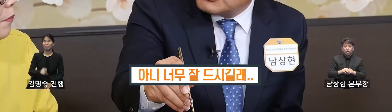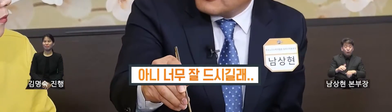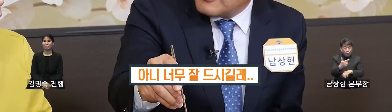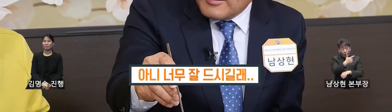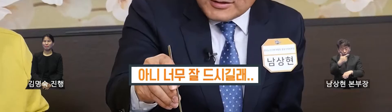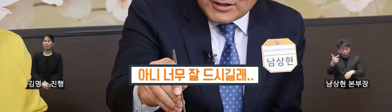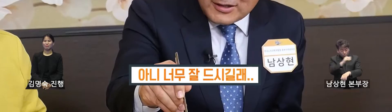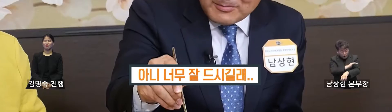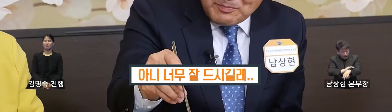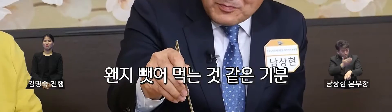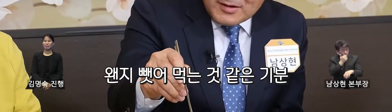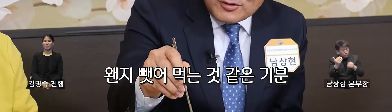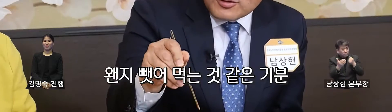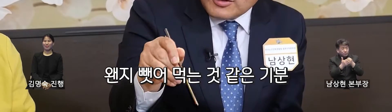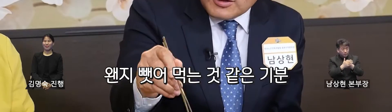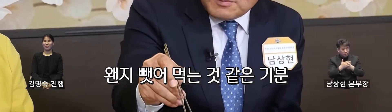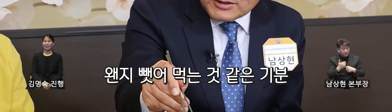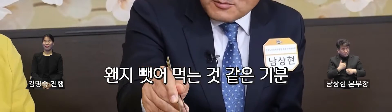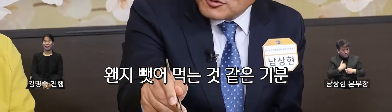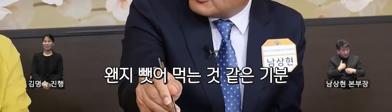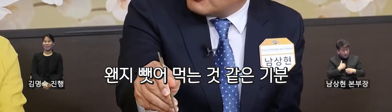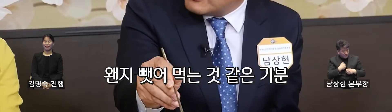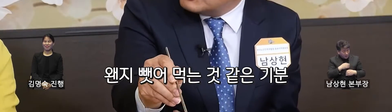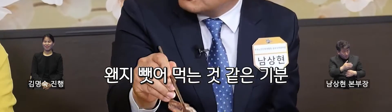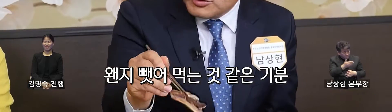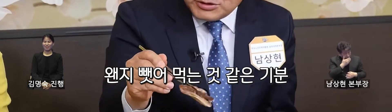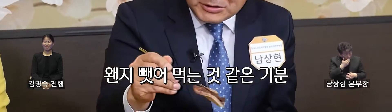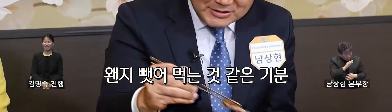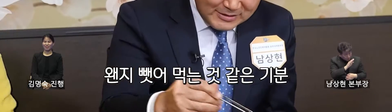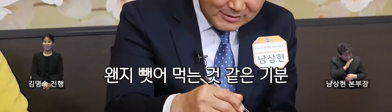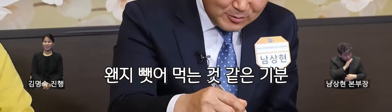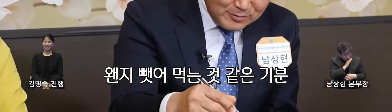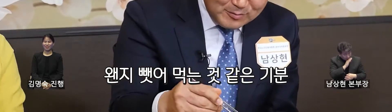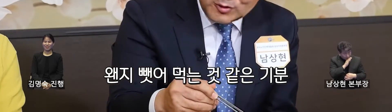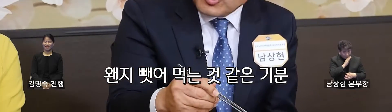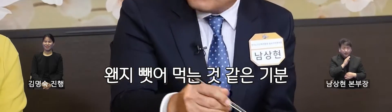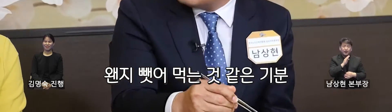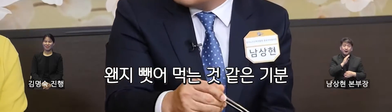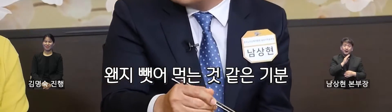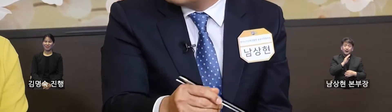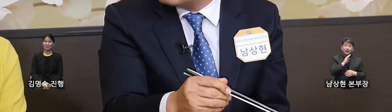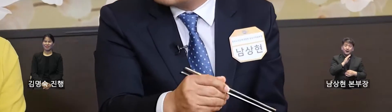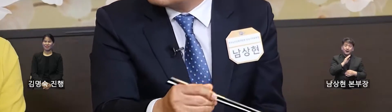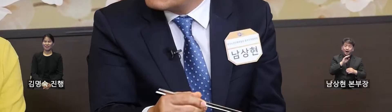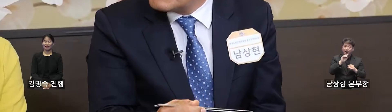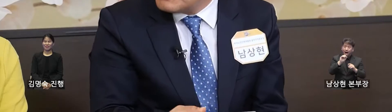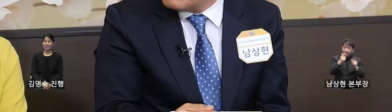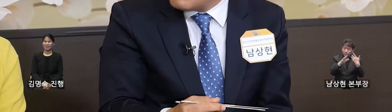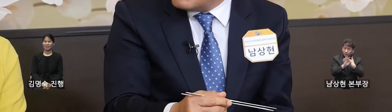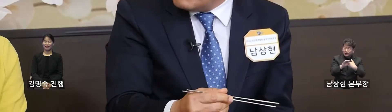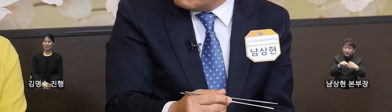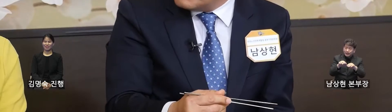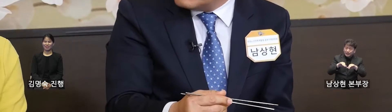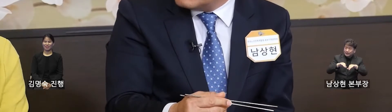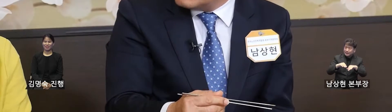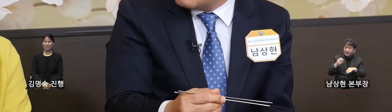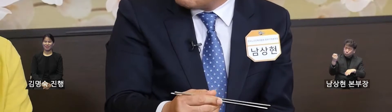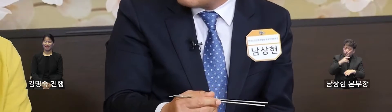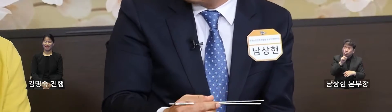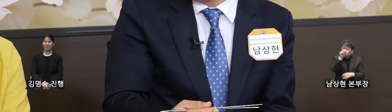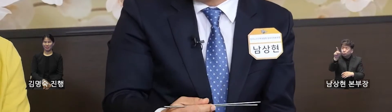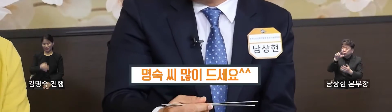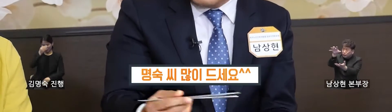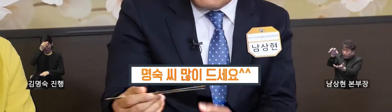잘 드시니까 제가 이거를 뺏어 먹는 게 맞는 건지 저는 뭐 또 따로 시켜서 먹어야 되는 건지